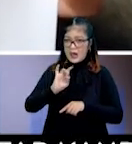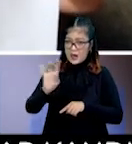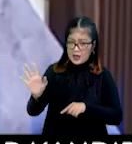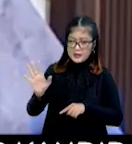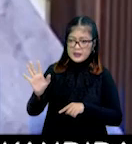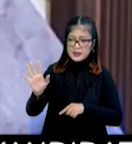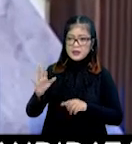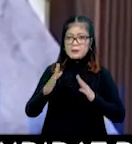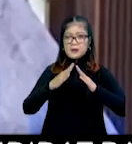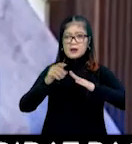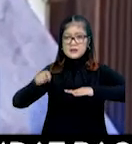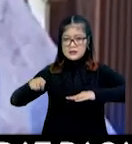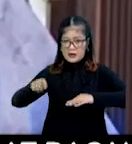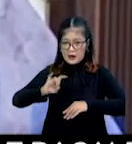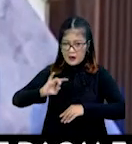kejaksaan menyatakan nih